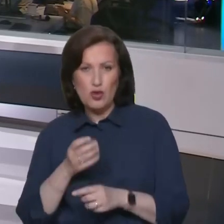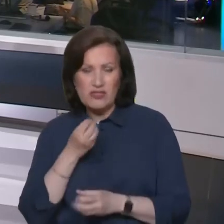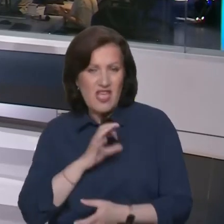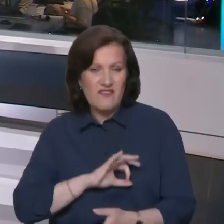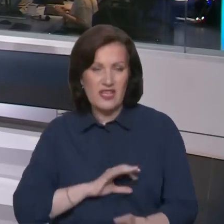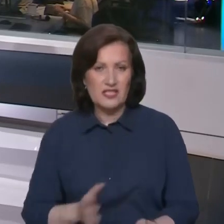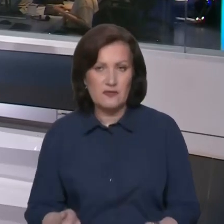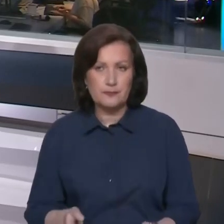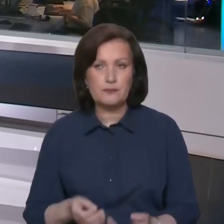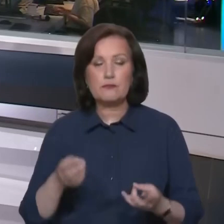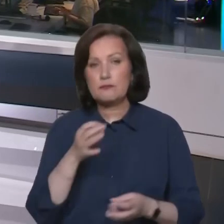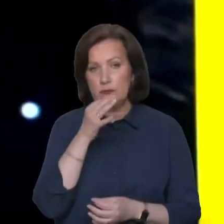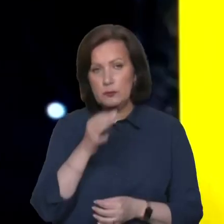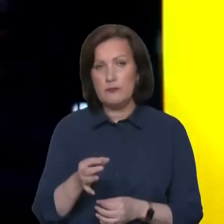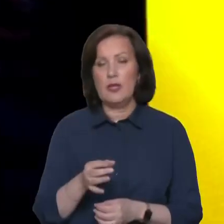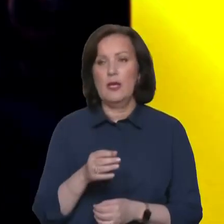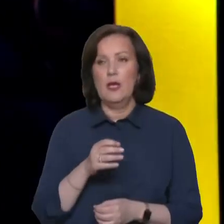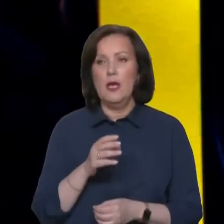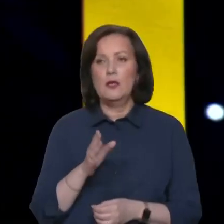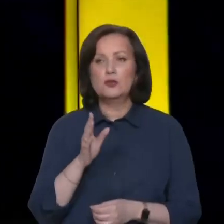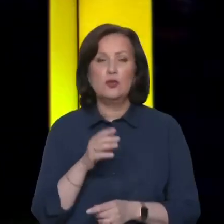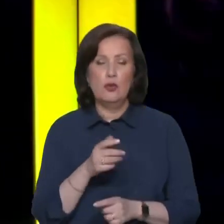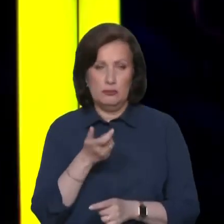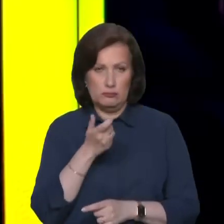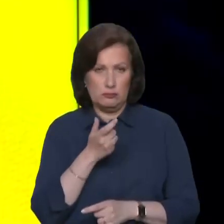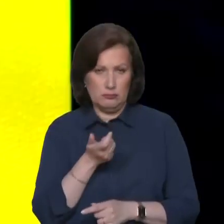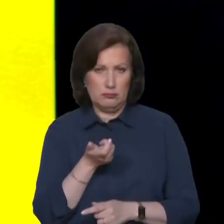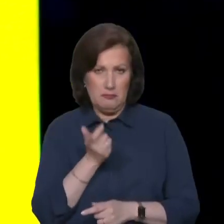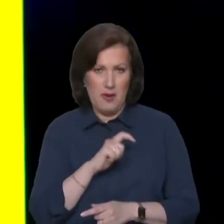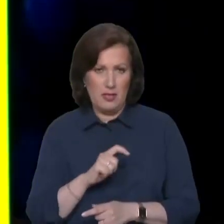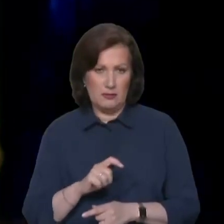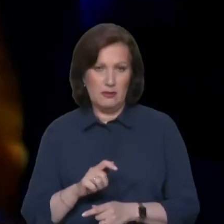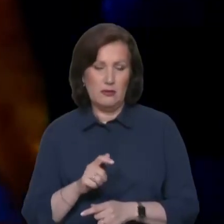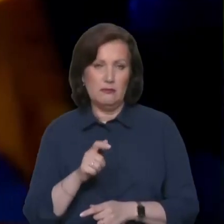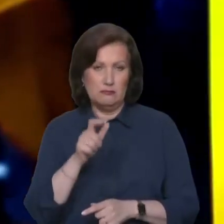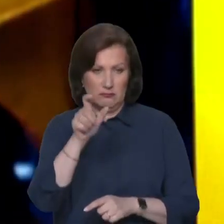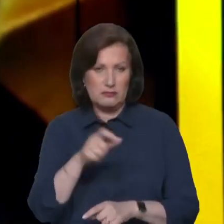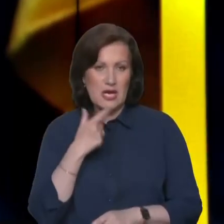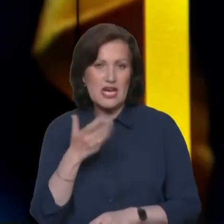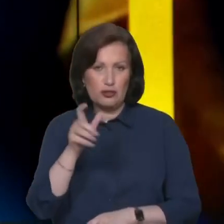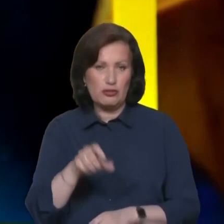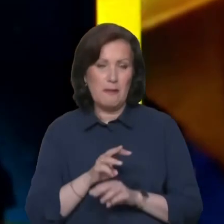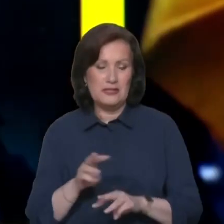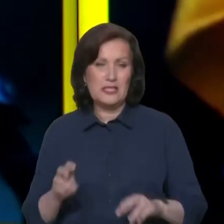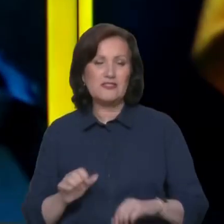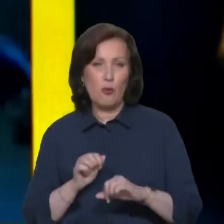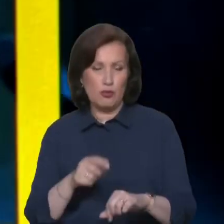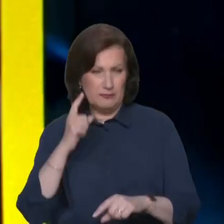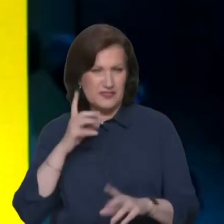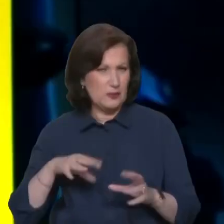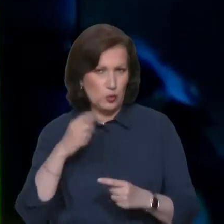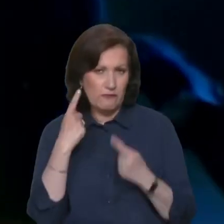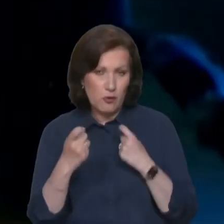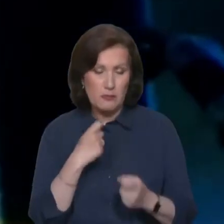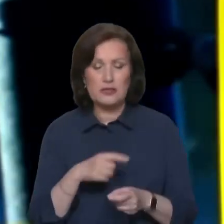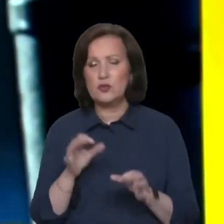неефективні? Ну, тут треба сказати, що пані Ганна володіє всією повнотою інформації, тобто вона є офіційним речником від Міністерства оборони, і